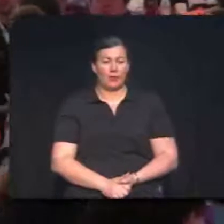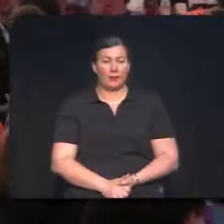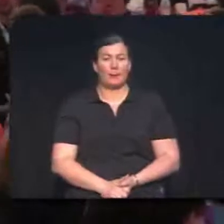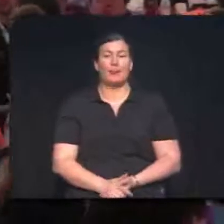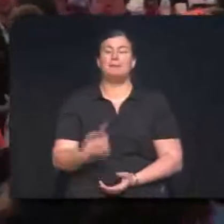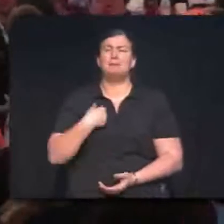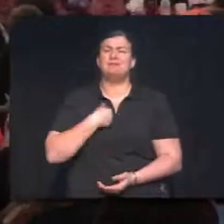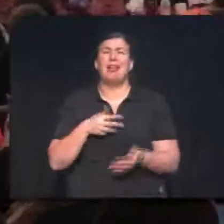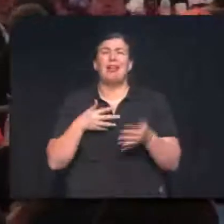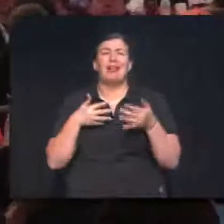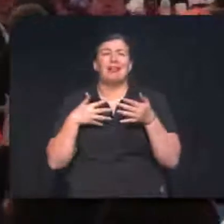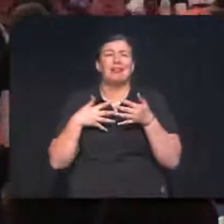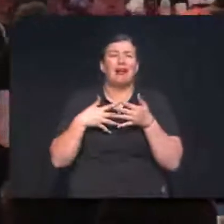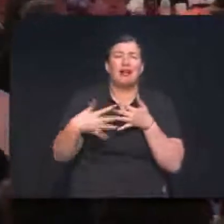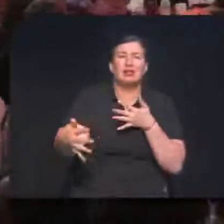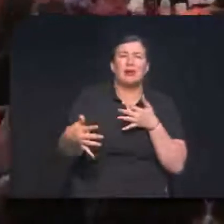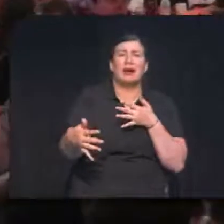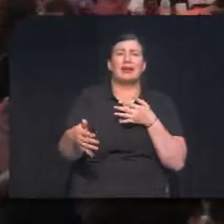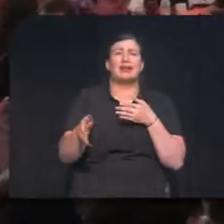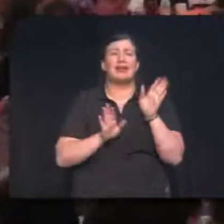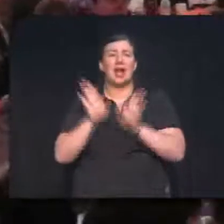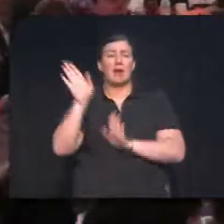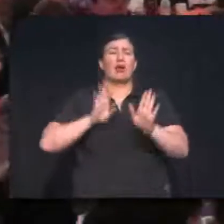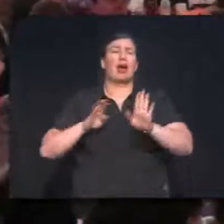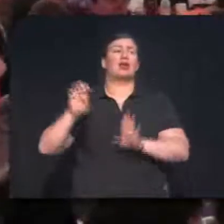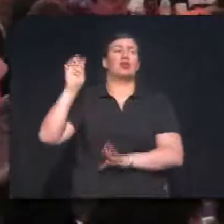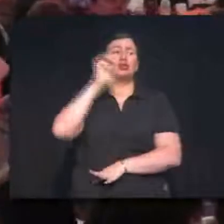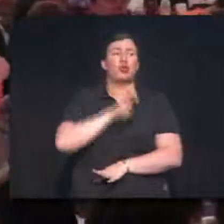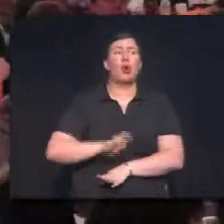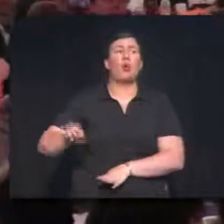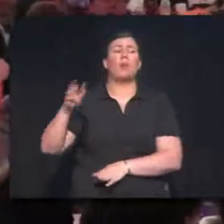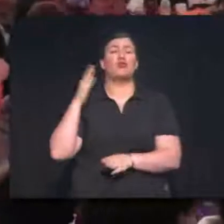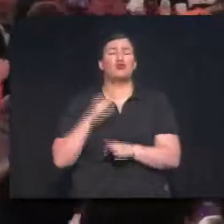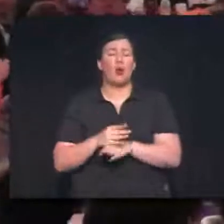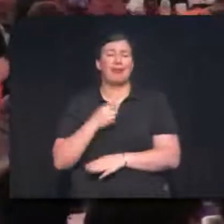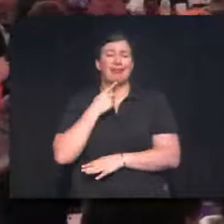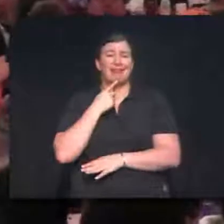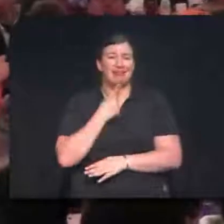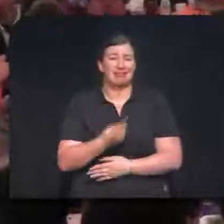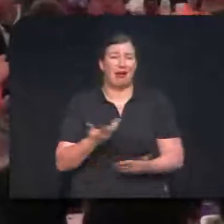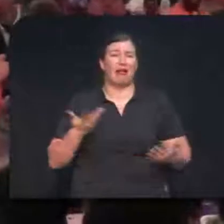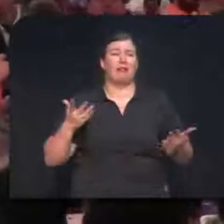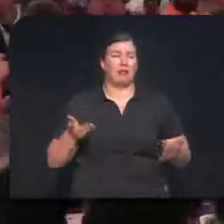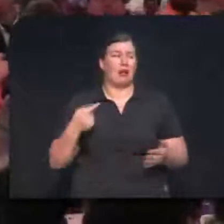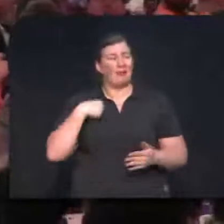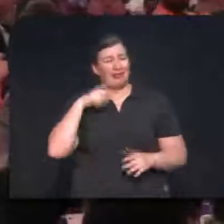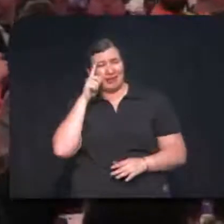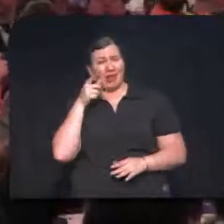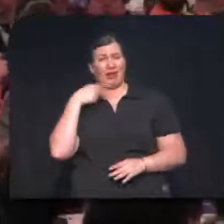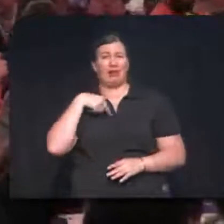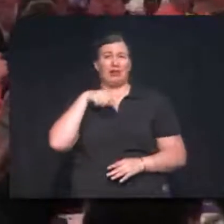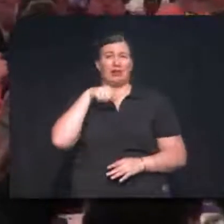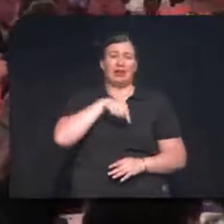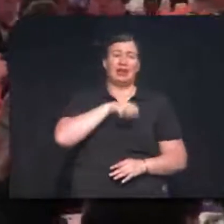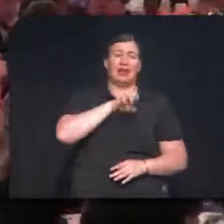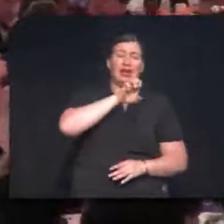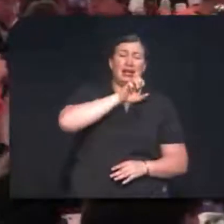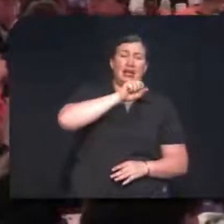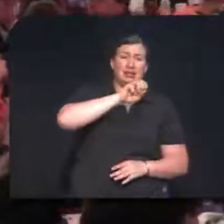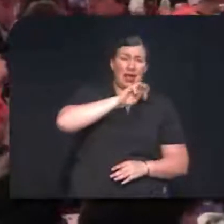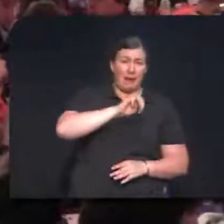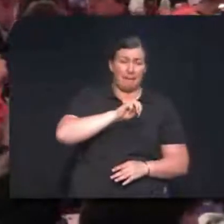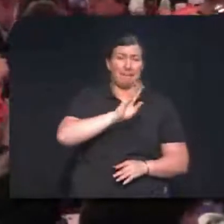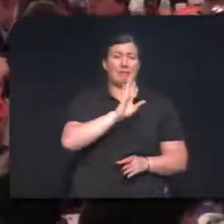transparentees demokratische res Europa wurde schon genannt ich finde dass es mit diesem SMS nicht möglich ist